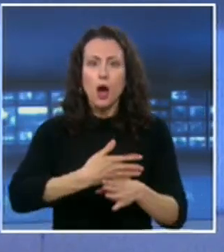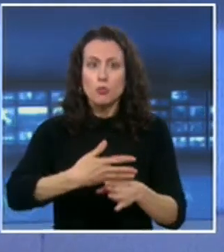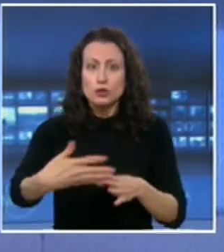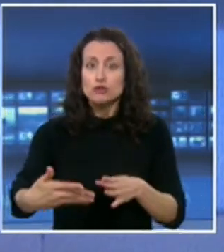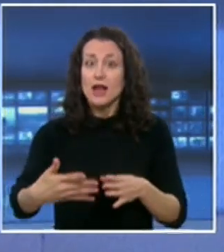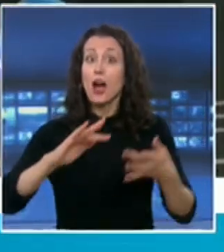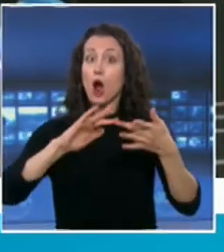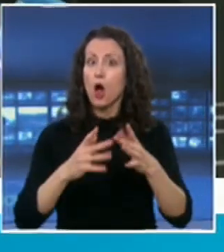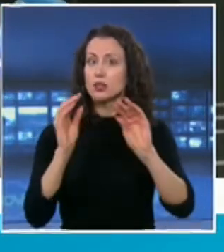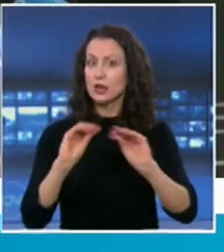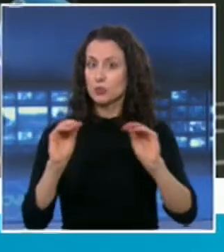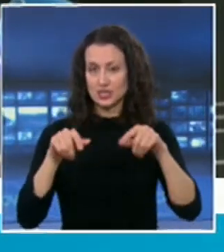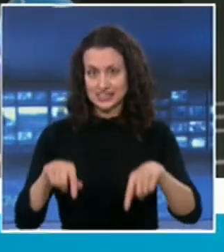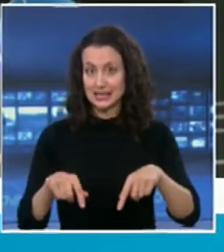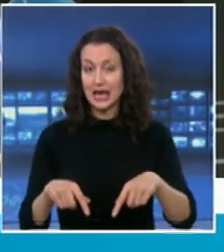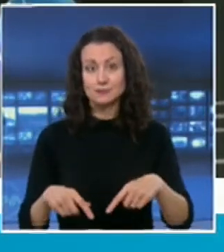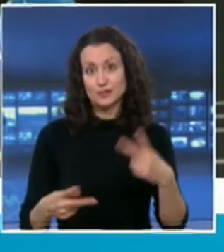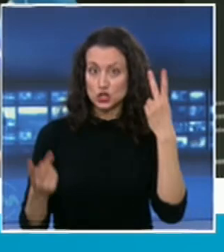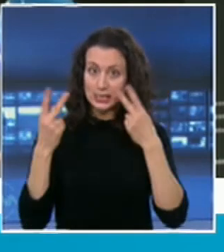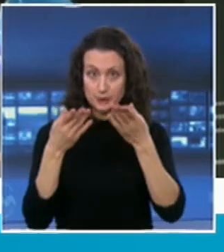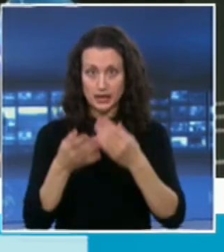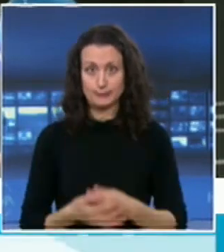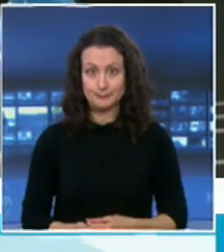се други варианти? Сега от Цеца Алексова. Цеца, здравей!